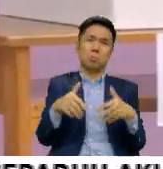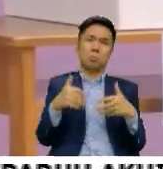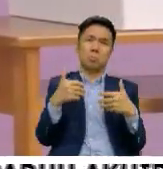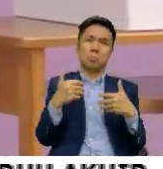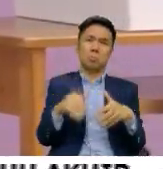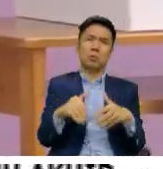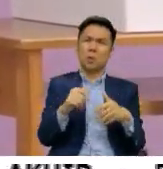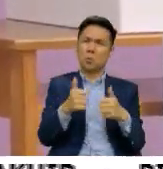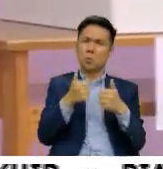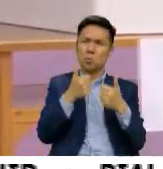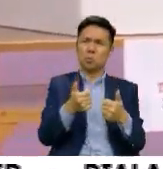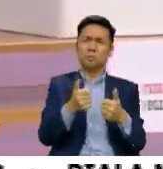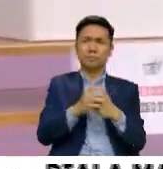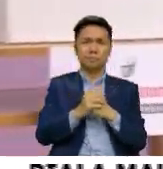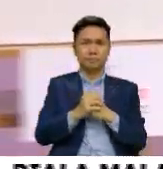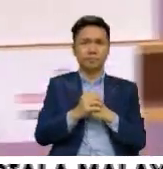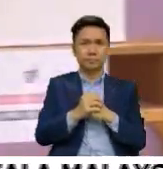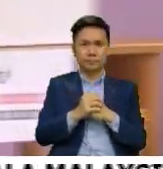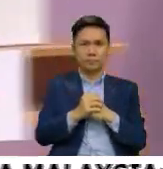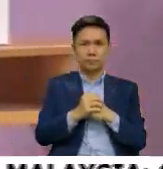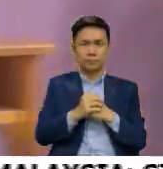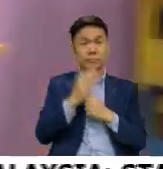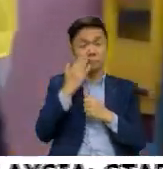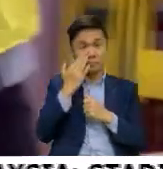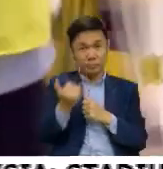produsen angka yang cukup bagus